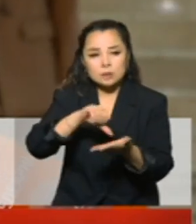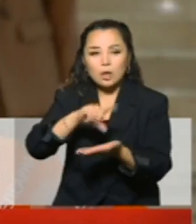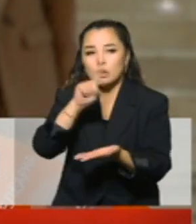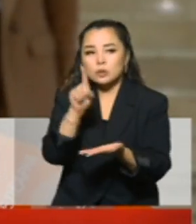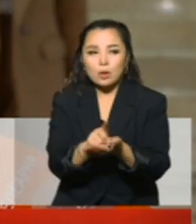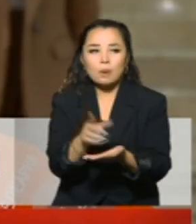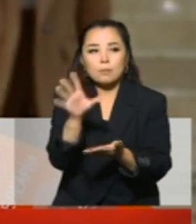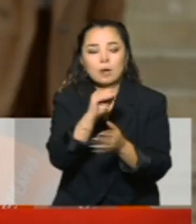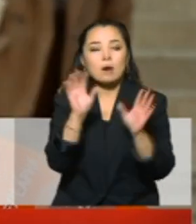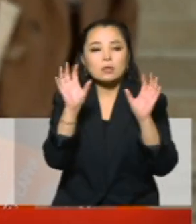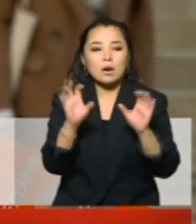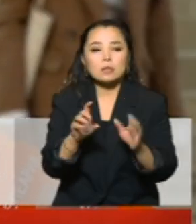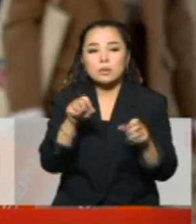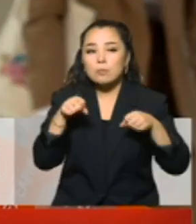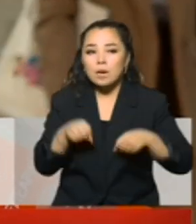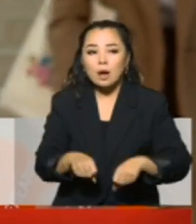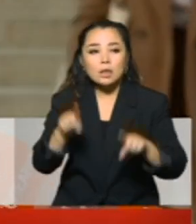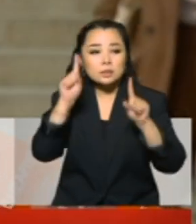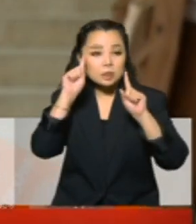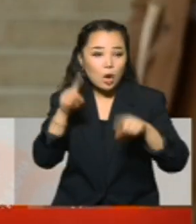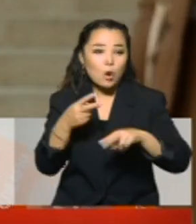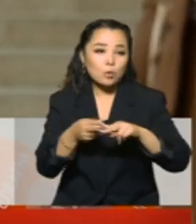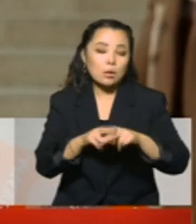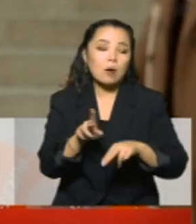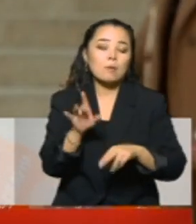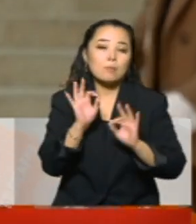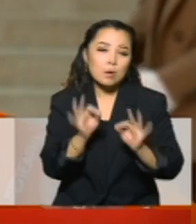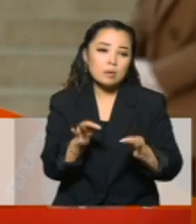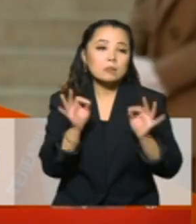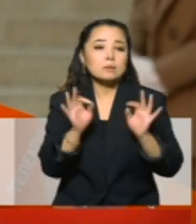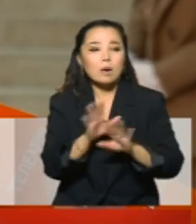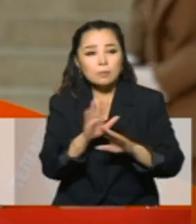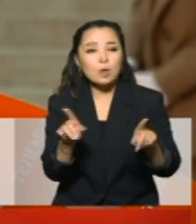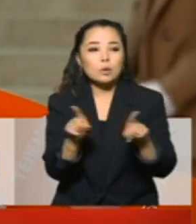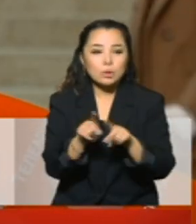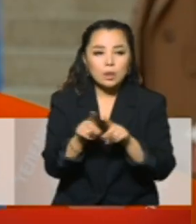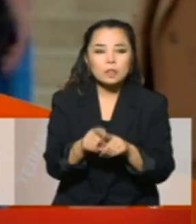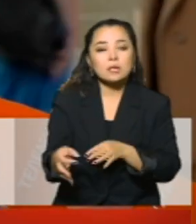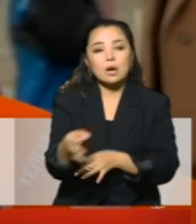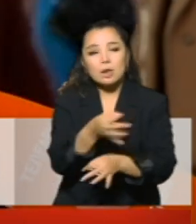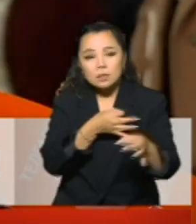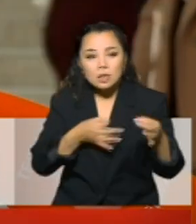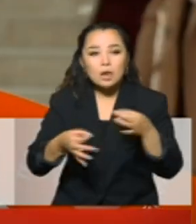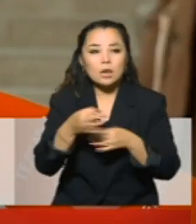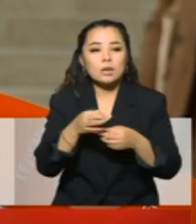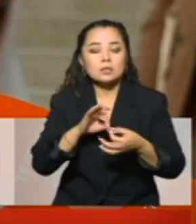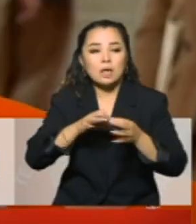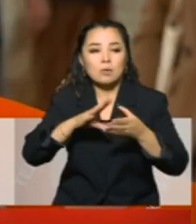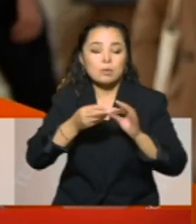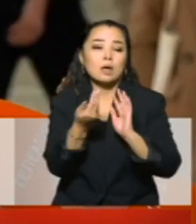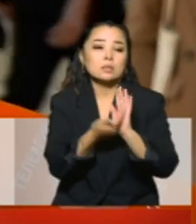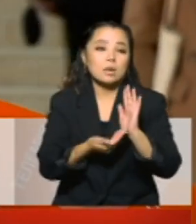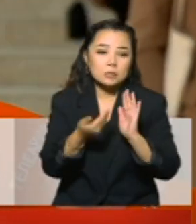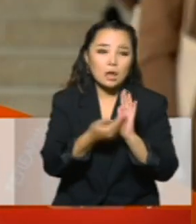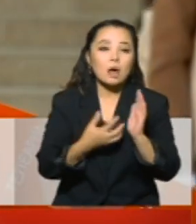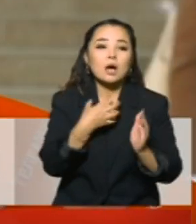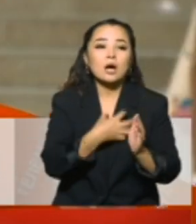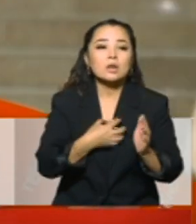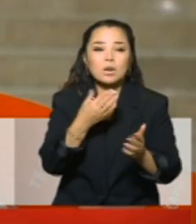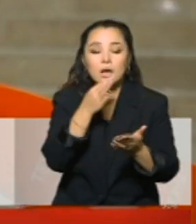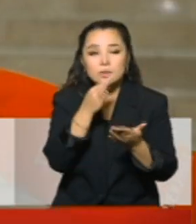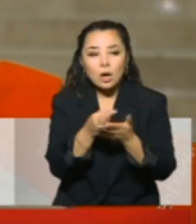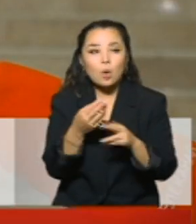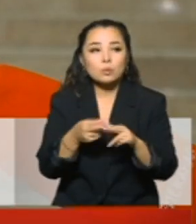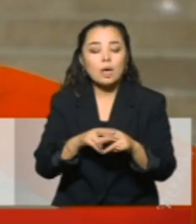әркім конституцияның правасын бойынша айтады ғой ол. Жақ па, қарсы ма деп. Бей тұрғанмен соны егжей тегжейін дұрыстап түсіндіріп, осының қажеттігін,